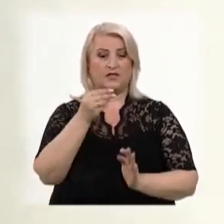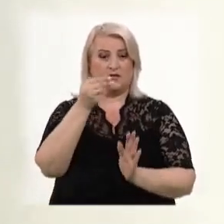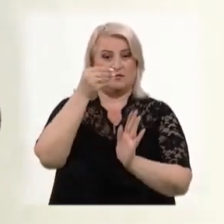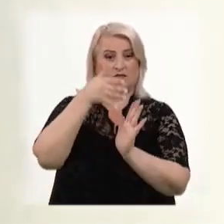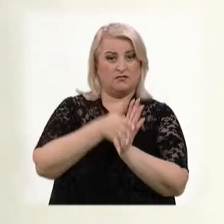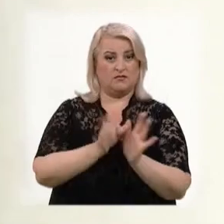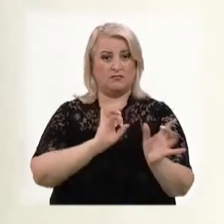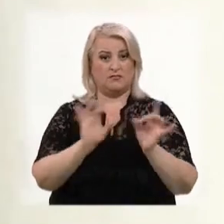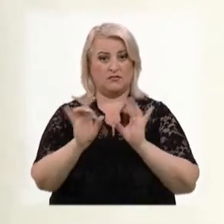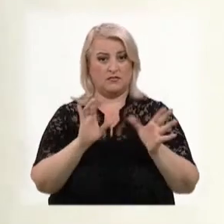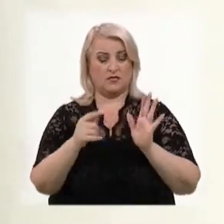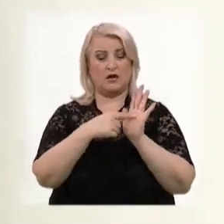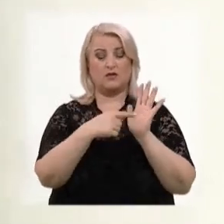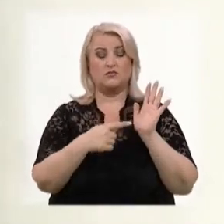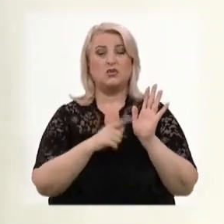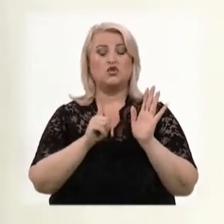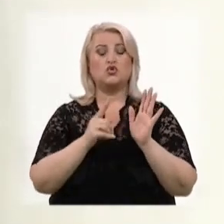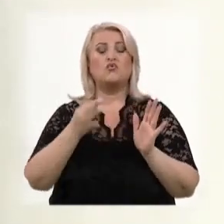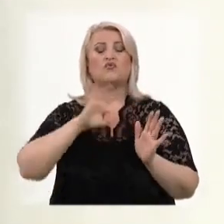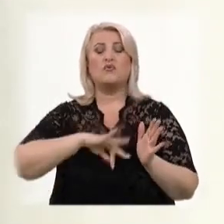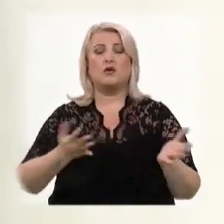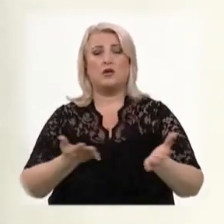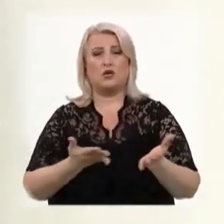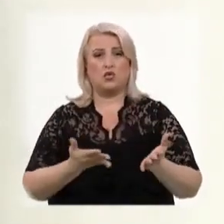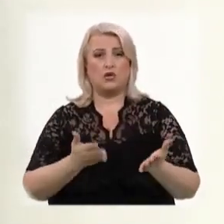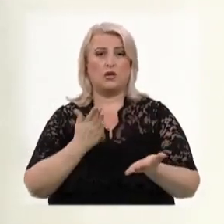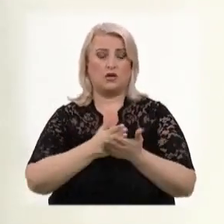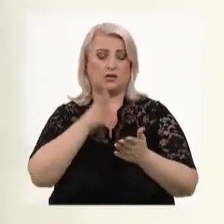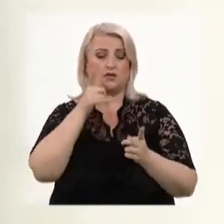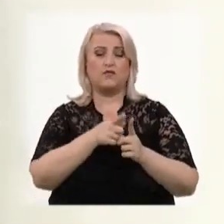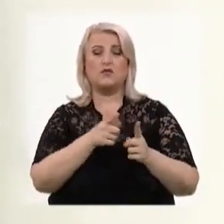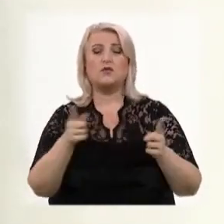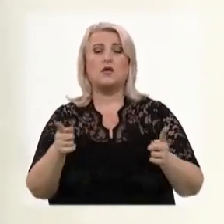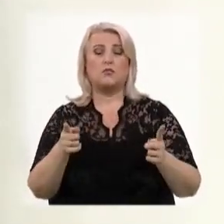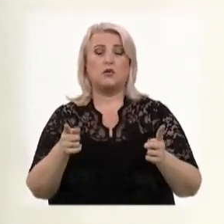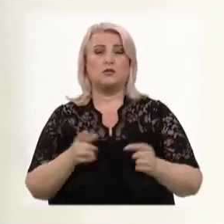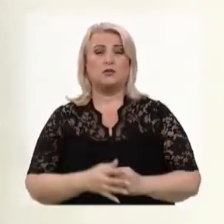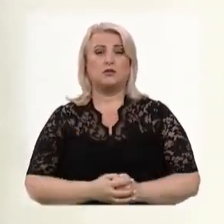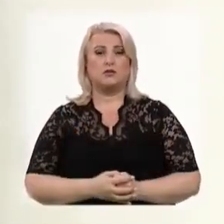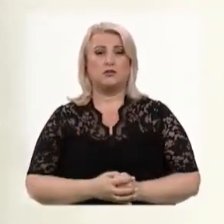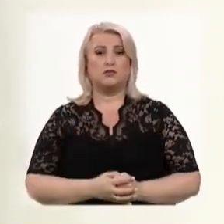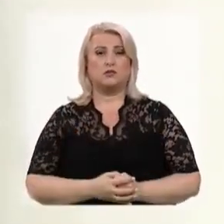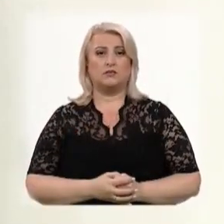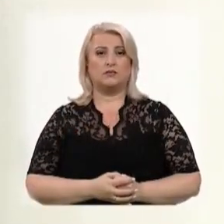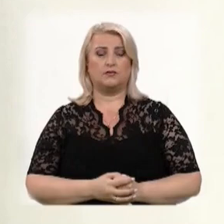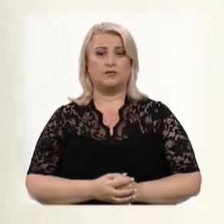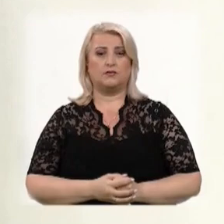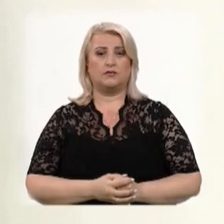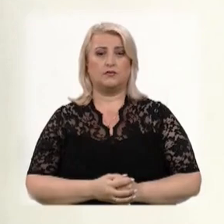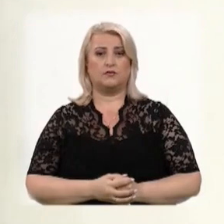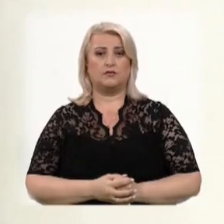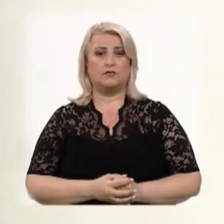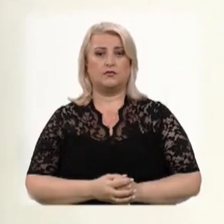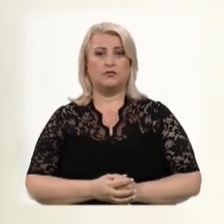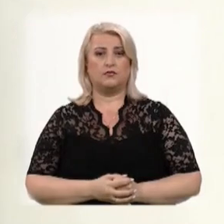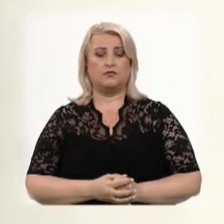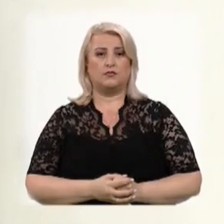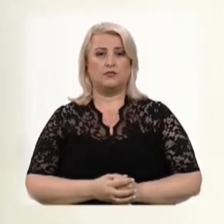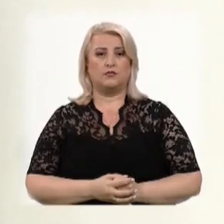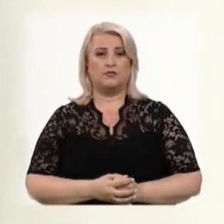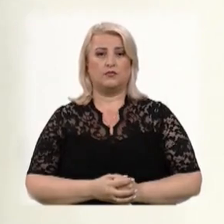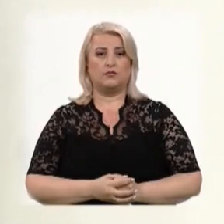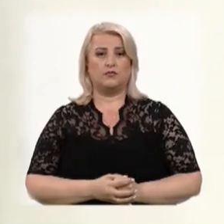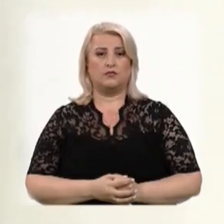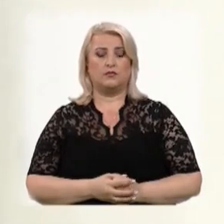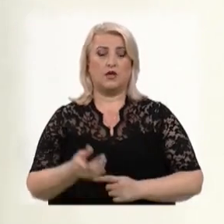și împărțit la ce oră aduce le și este un termen anume pentru ceea ce suntem noi acuma are pfai return of and spend